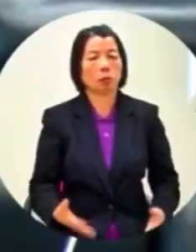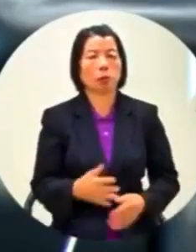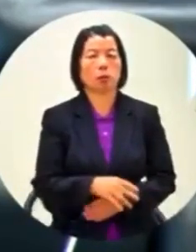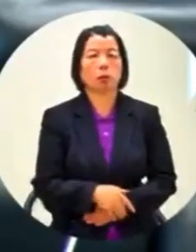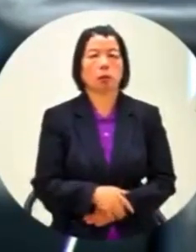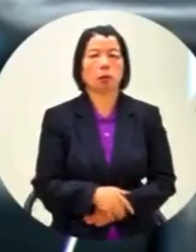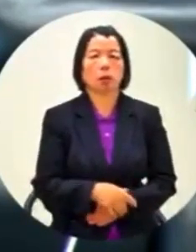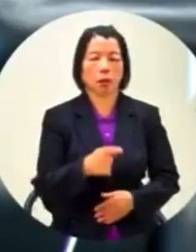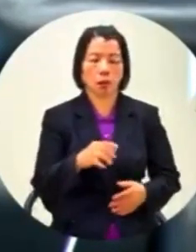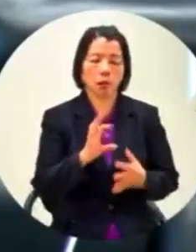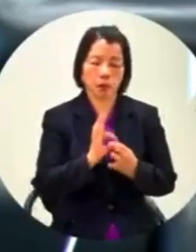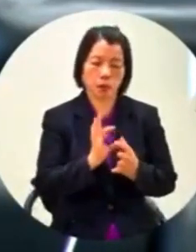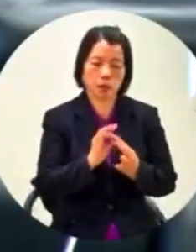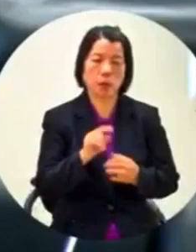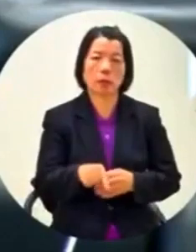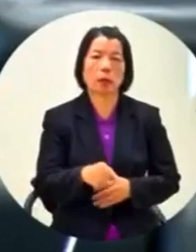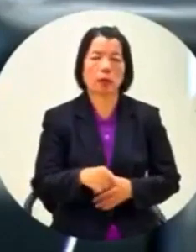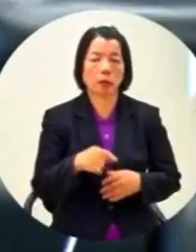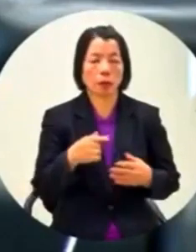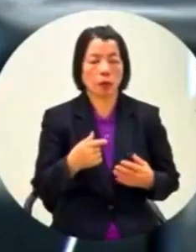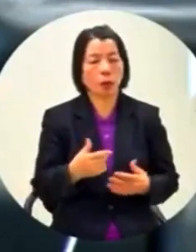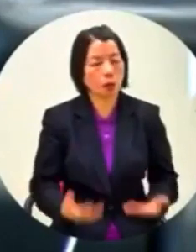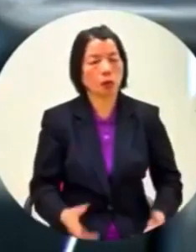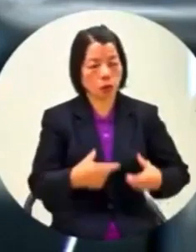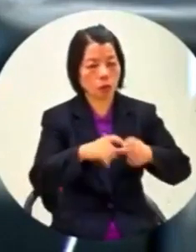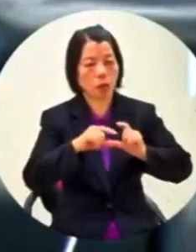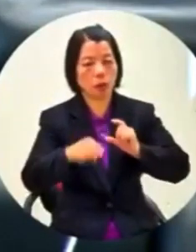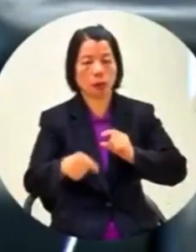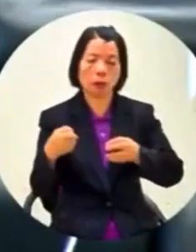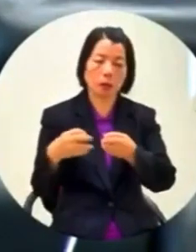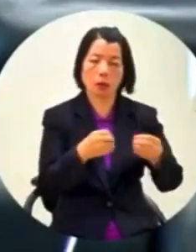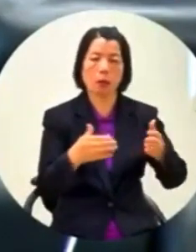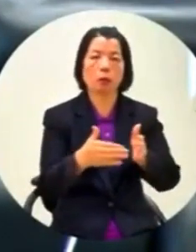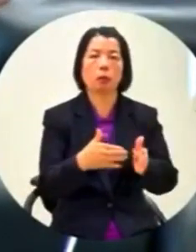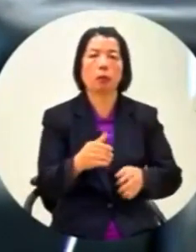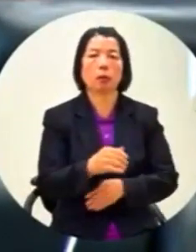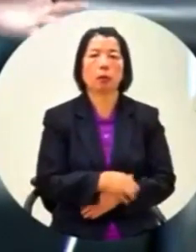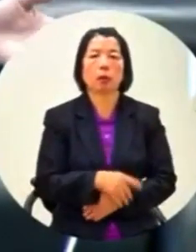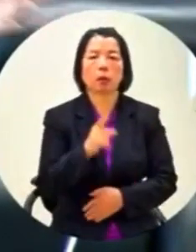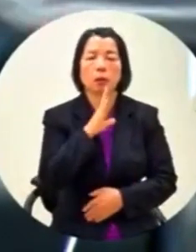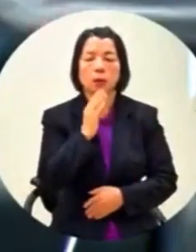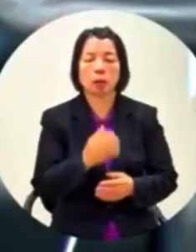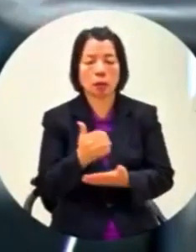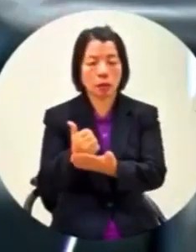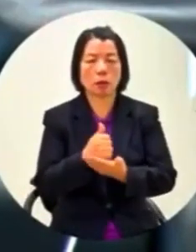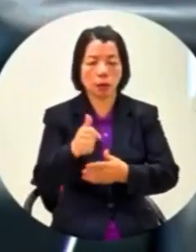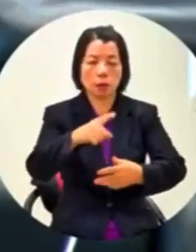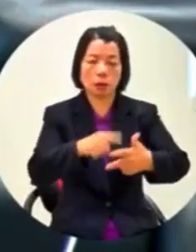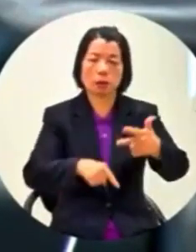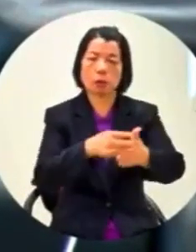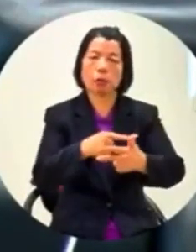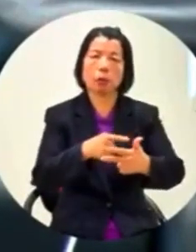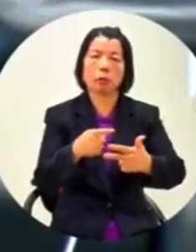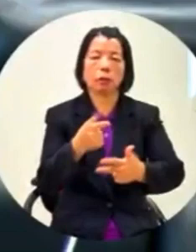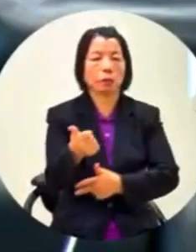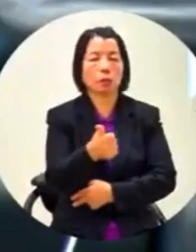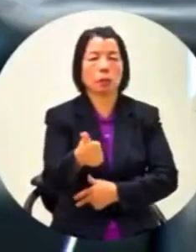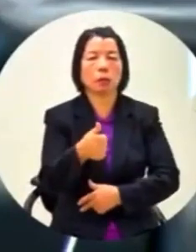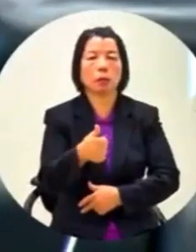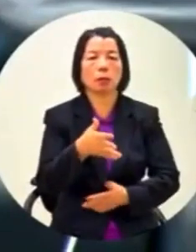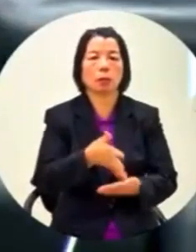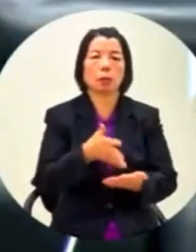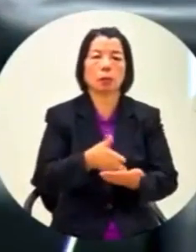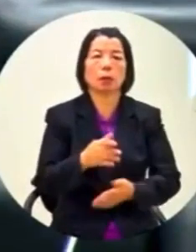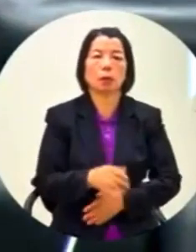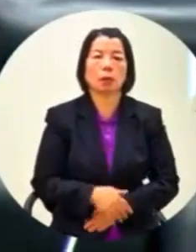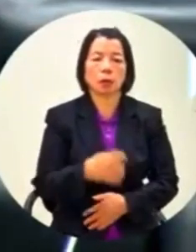息，好，休息回来之后大家讨论讨论，接着发言的竟然是直接请朱信强议员来发言，直接忽